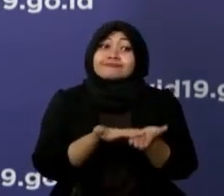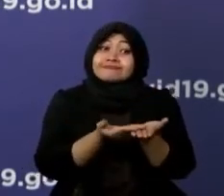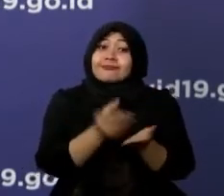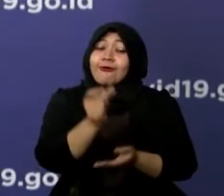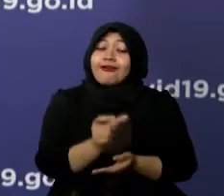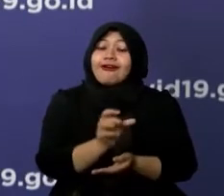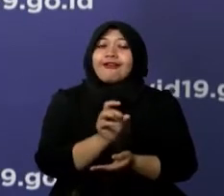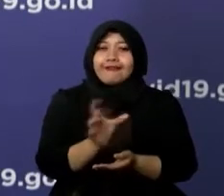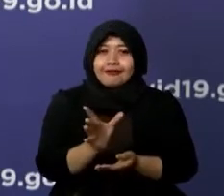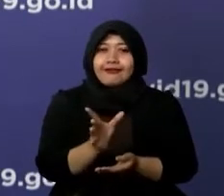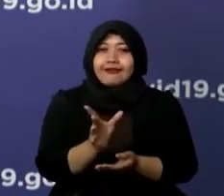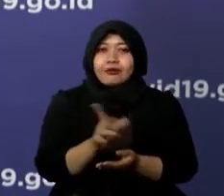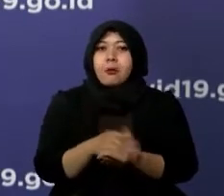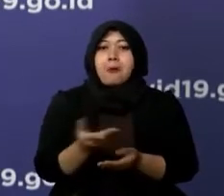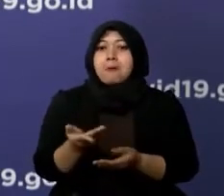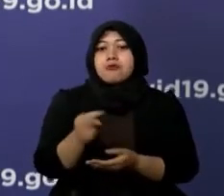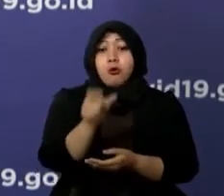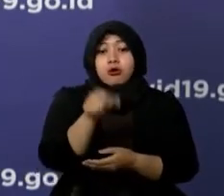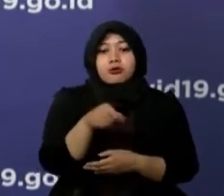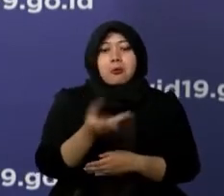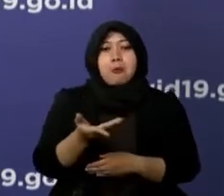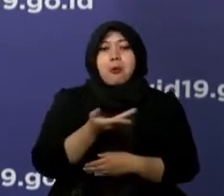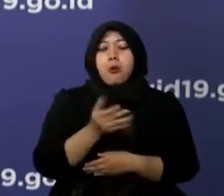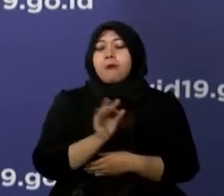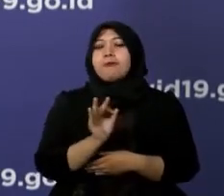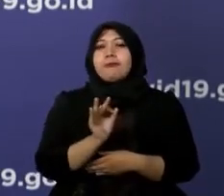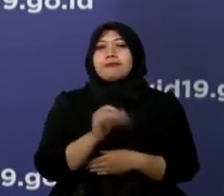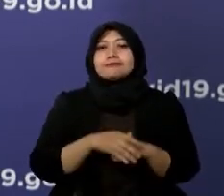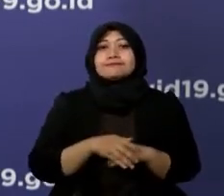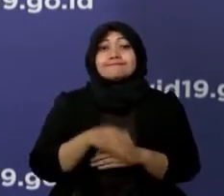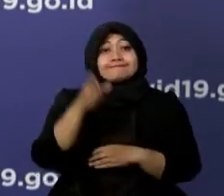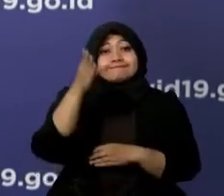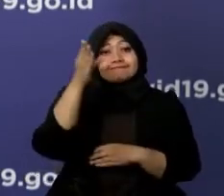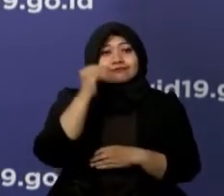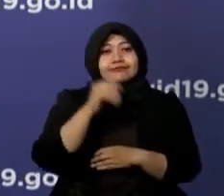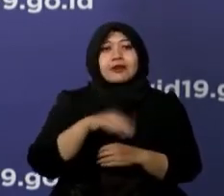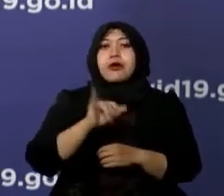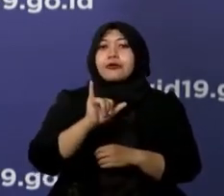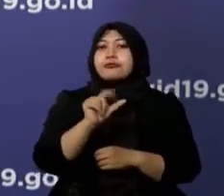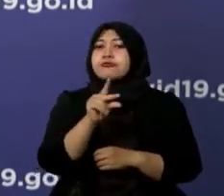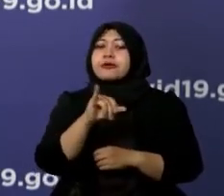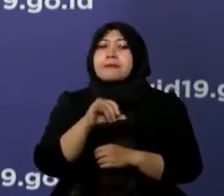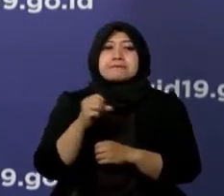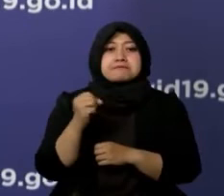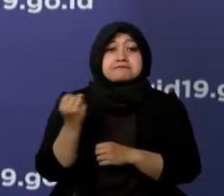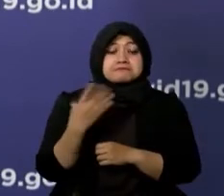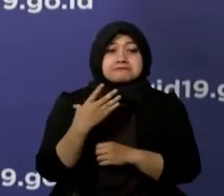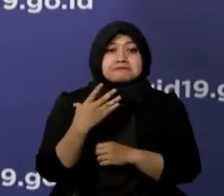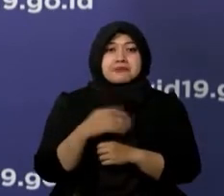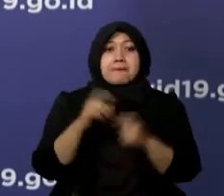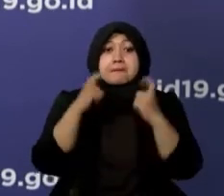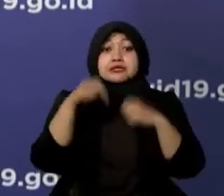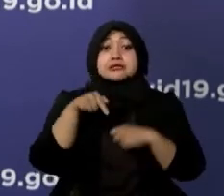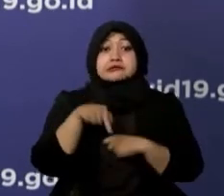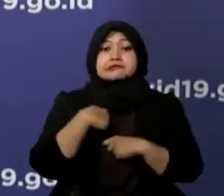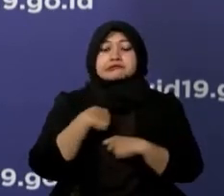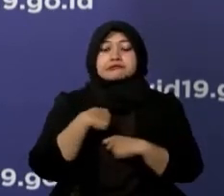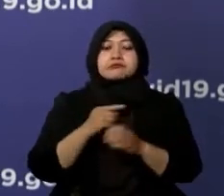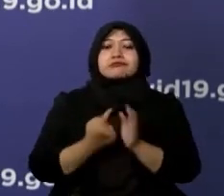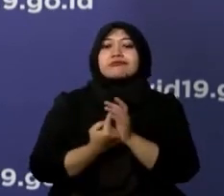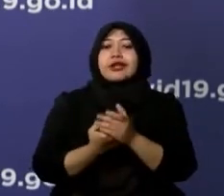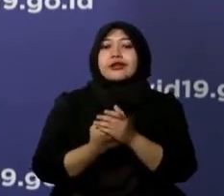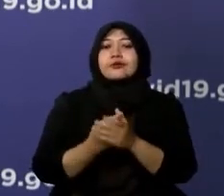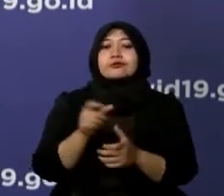lain apabila mereka tidak membawa. Ingat, seperti yang Pak Yuri juga selalu mengatakan, maskerku